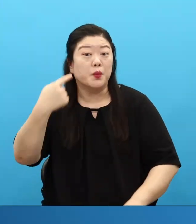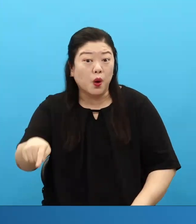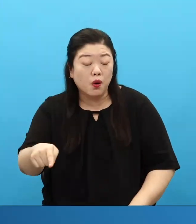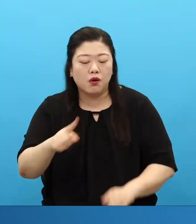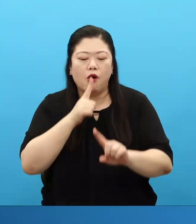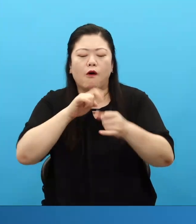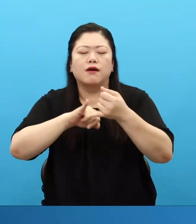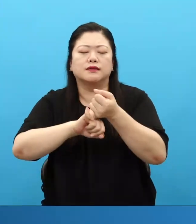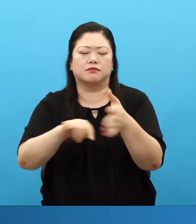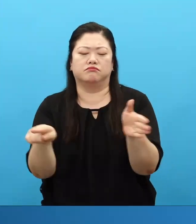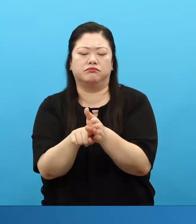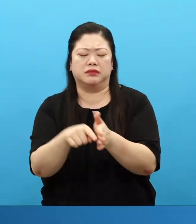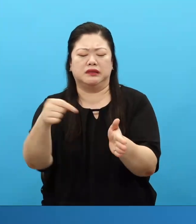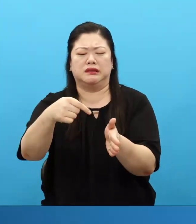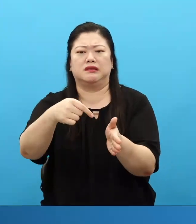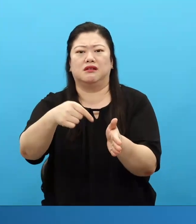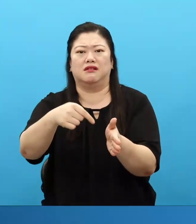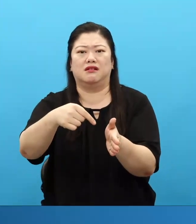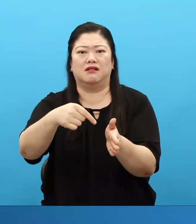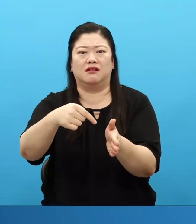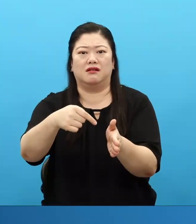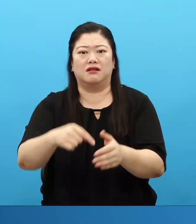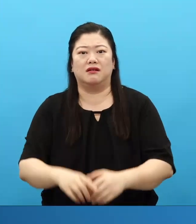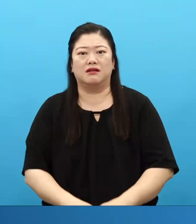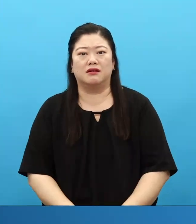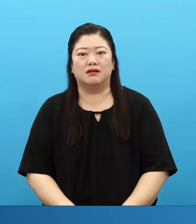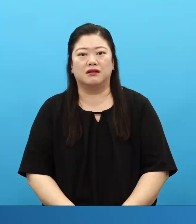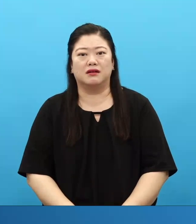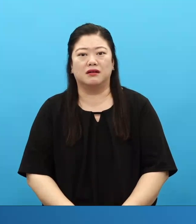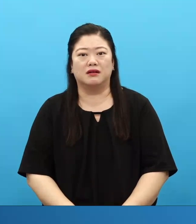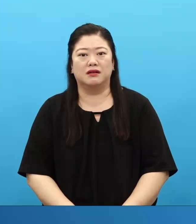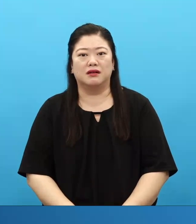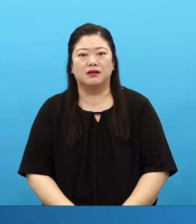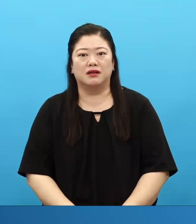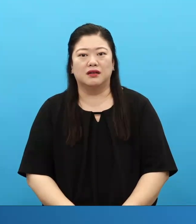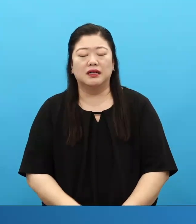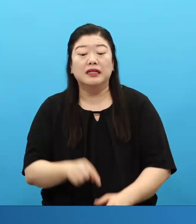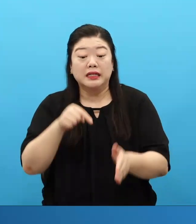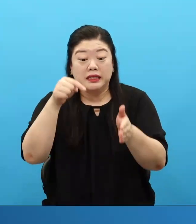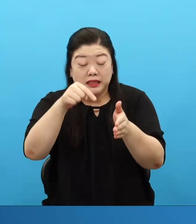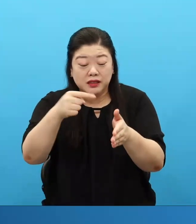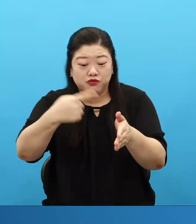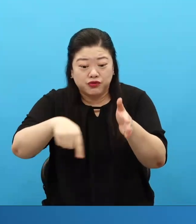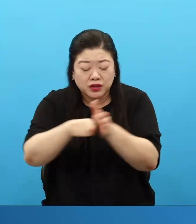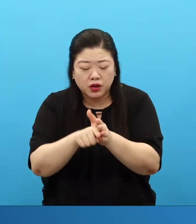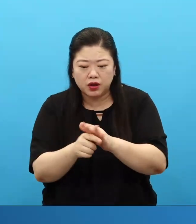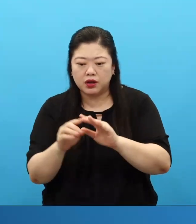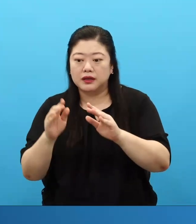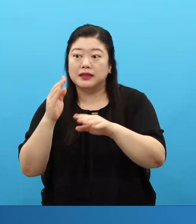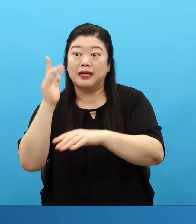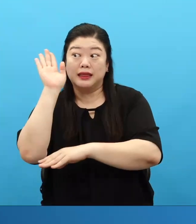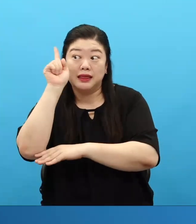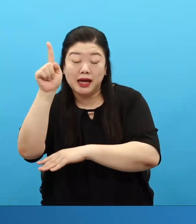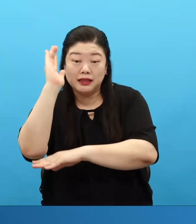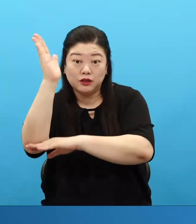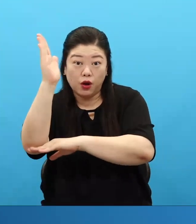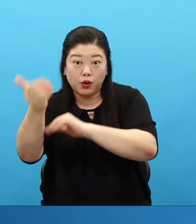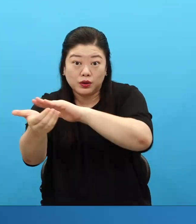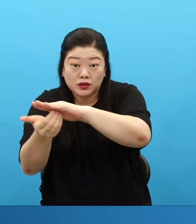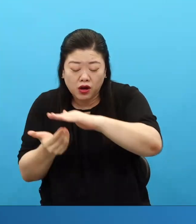to 겁니다. guide them so they can firmly hold to God's 하는 겁니다. that you are running that 그렇죠. errand. Isn't that so? 그게 목사님들 할